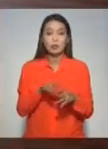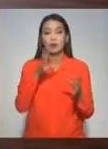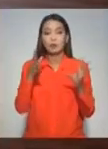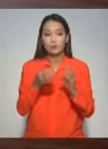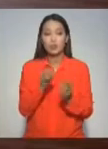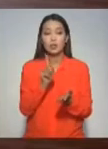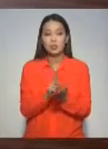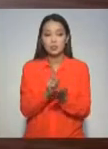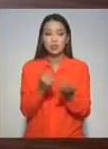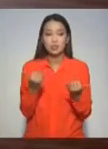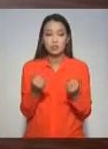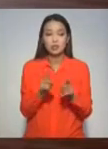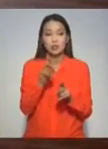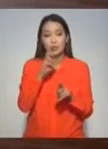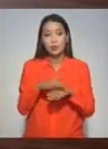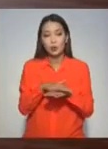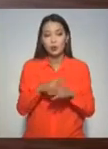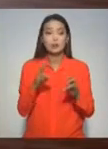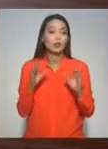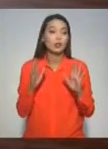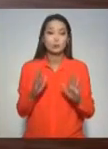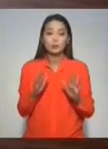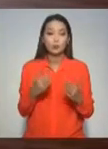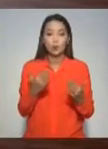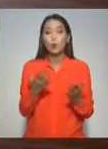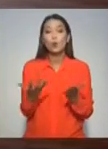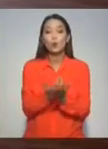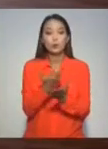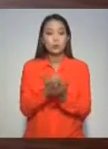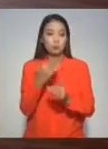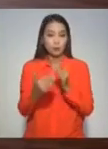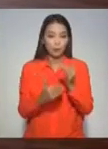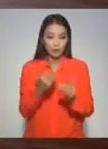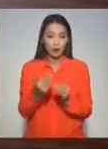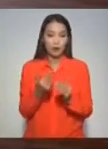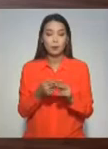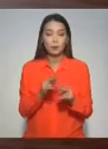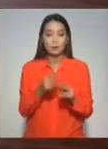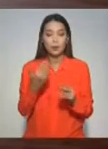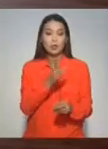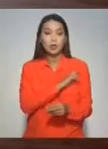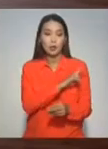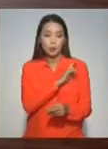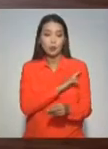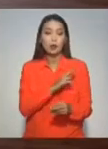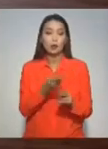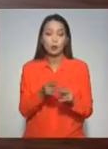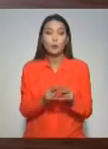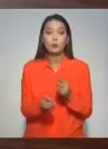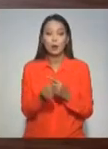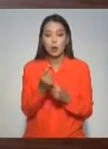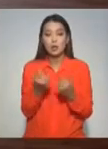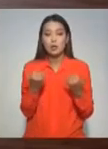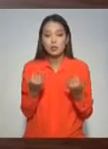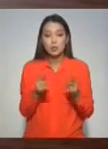задача сейчас таких стран, как Казахстан, не только там успевать за тем прогрессом, который происходит, но и